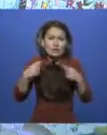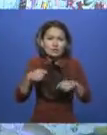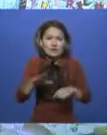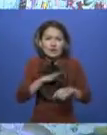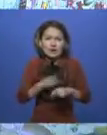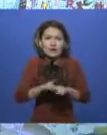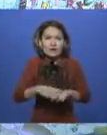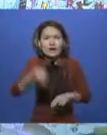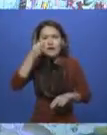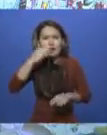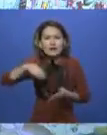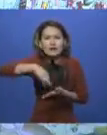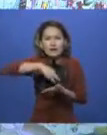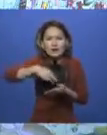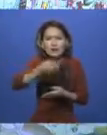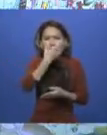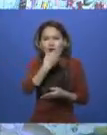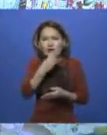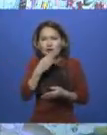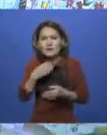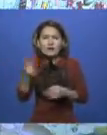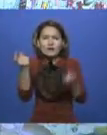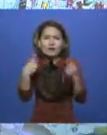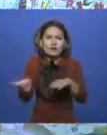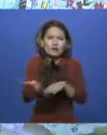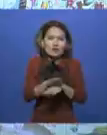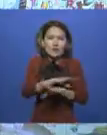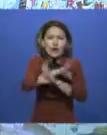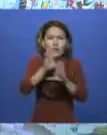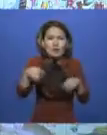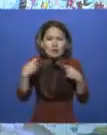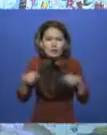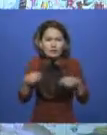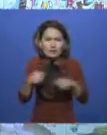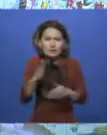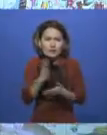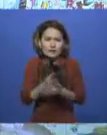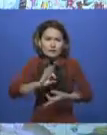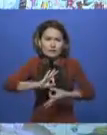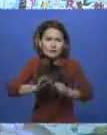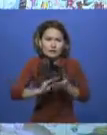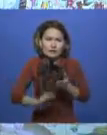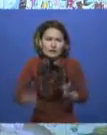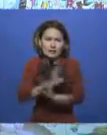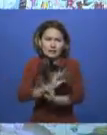қалашығы, тәтті тоғаштар, көздің жауын алатын бұйымдар дейсіз бе, барлығын осы жерден табуға болады. Тілшіміз толықтырады.